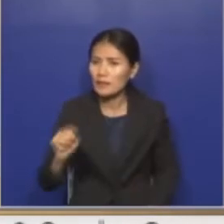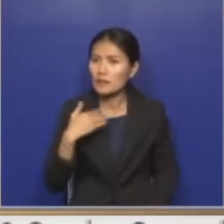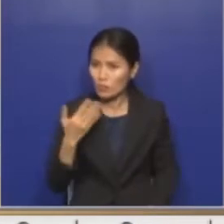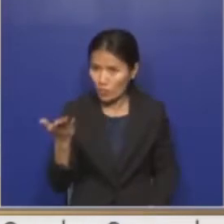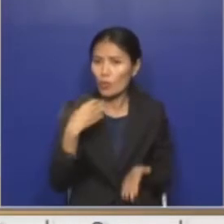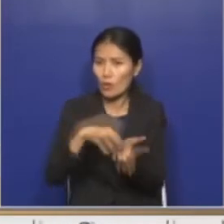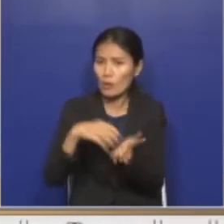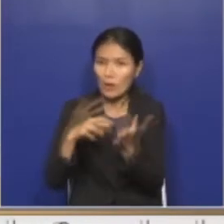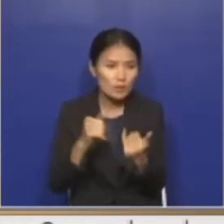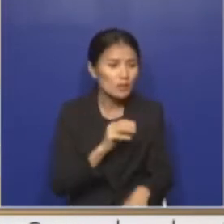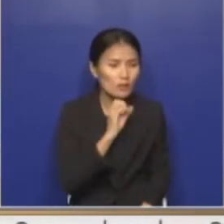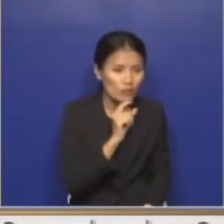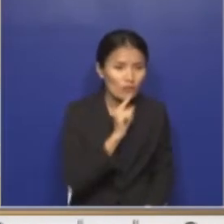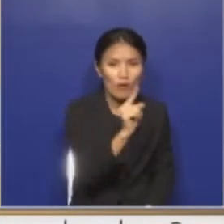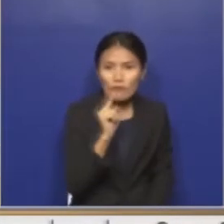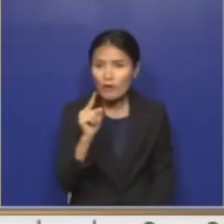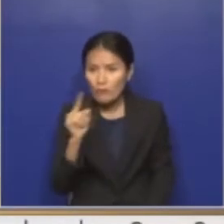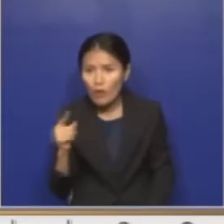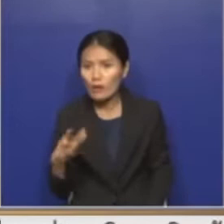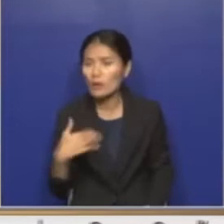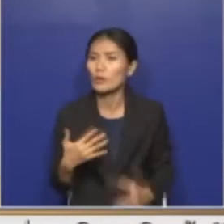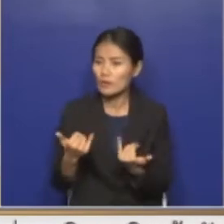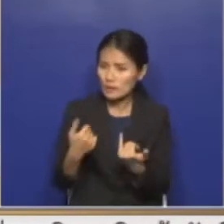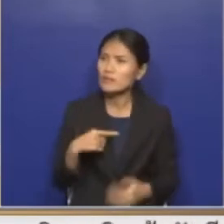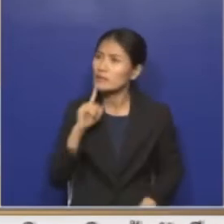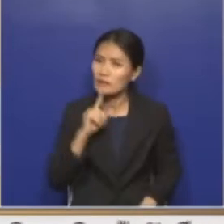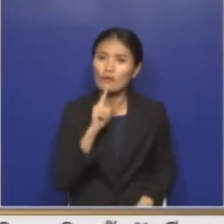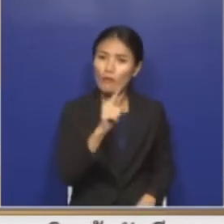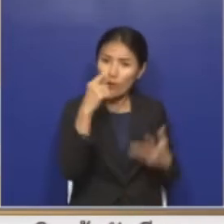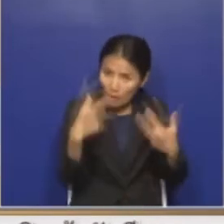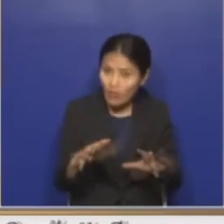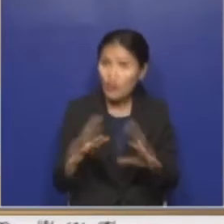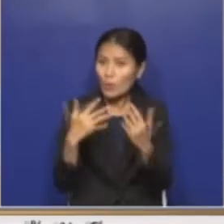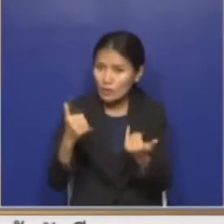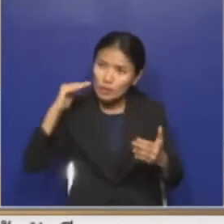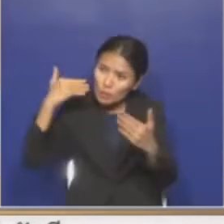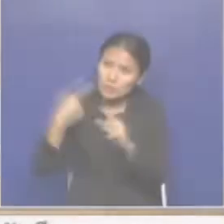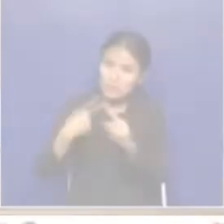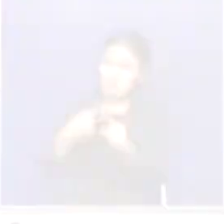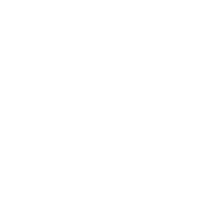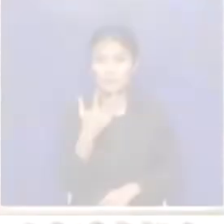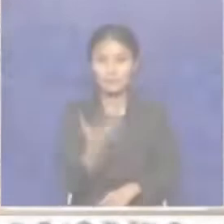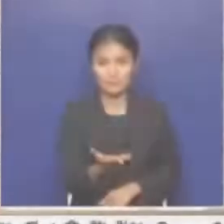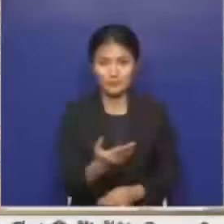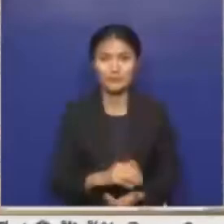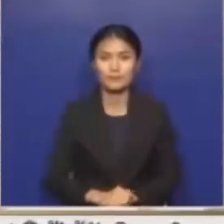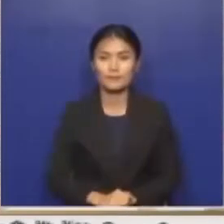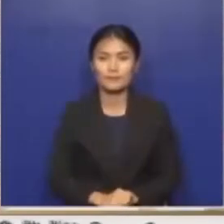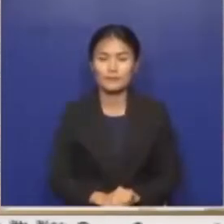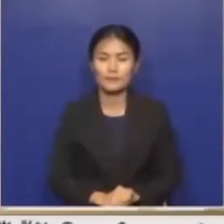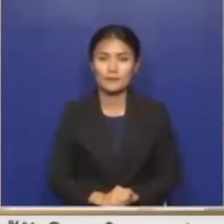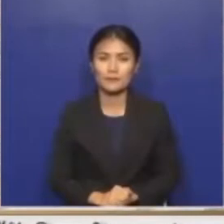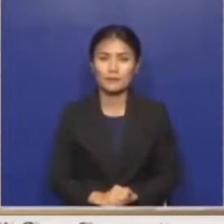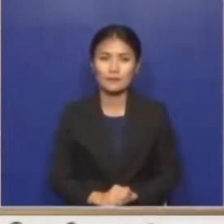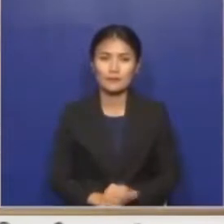ได้ไปแจ้งจากจะสอบถามความคืบหน้าเพราะว่าขนาดเนี้ยเวลามันล่วงเลยมา 2เดือนแล้วขอบคุณครับกราบเรียนท่าน